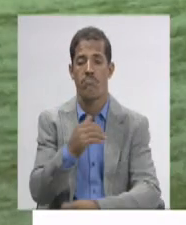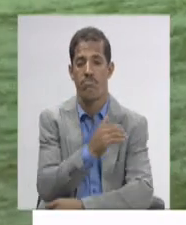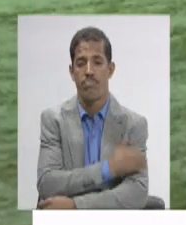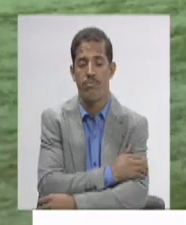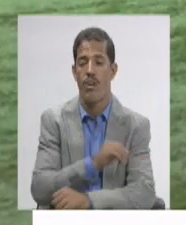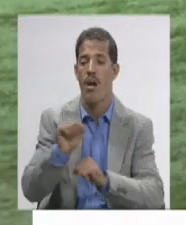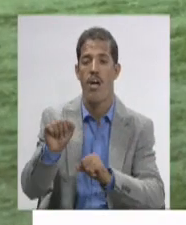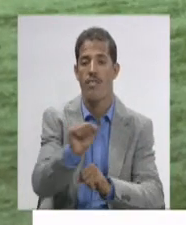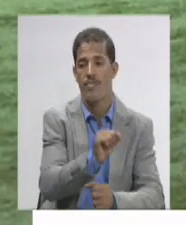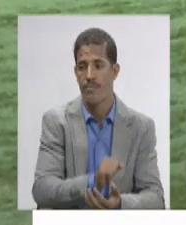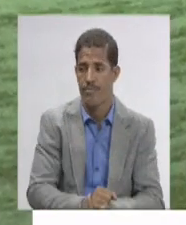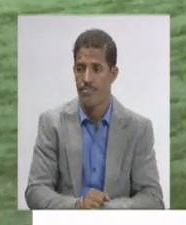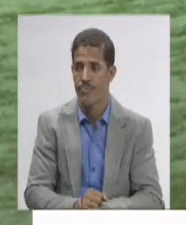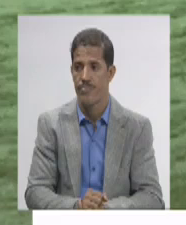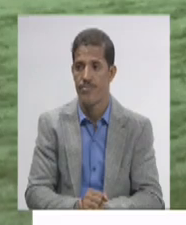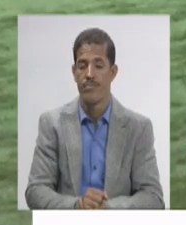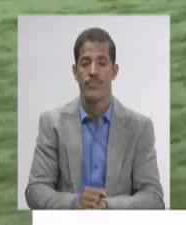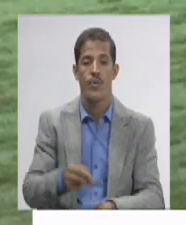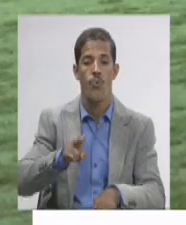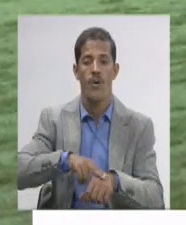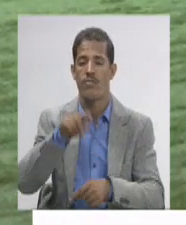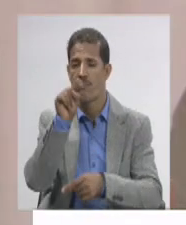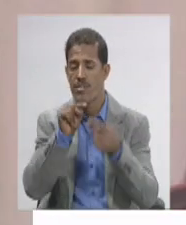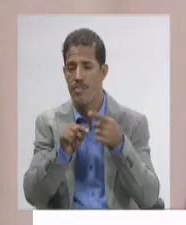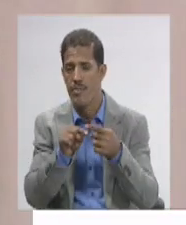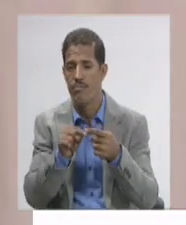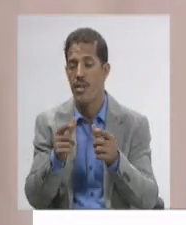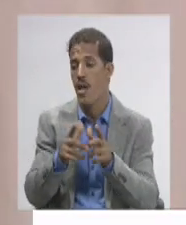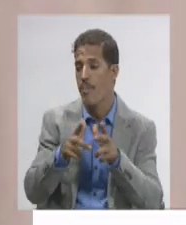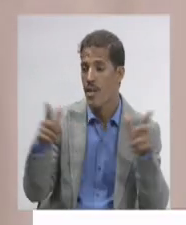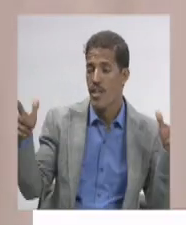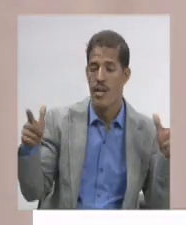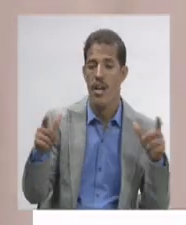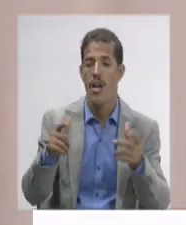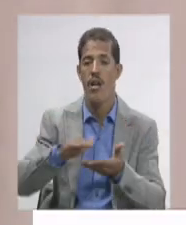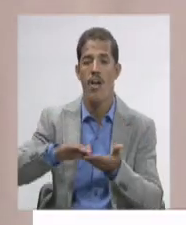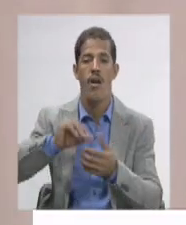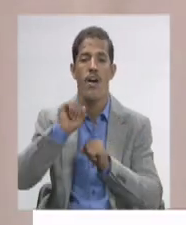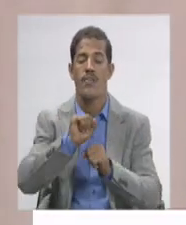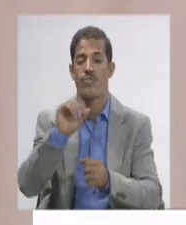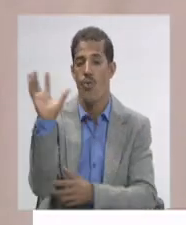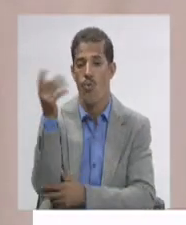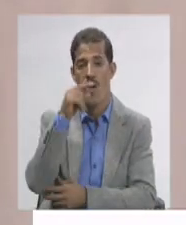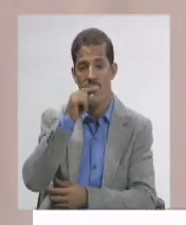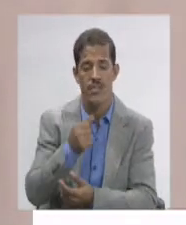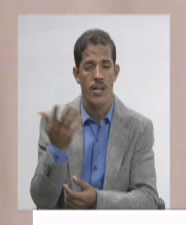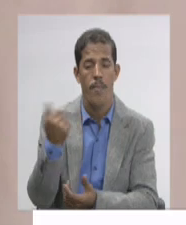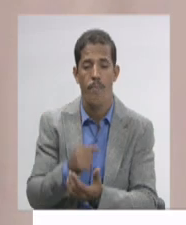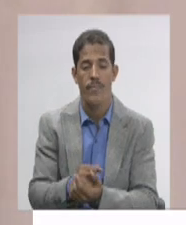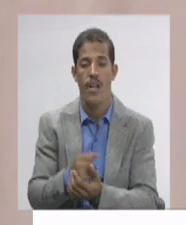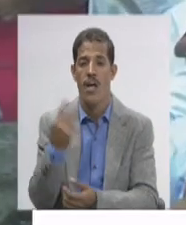مناطق الواح وتقدر مساحه الواحات في بلادنا ب 12ف